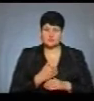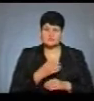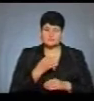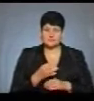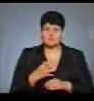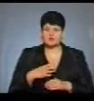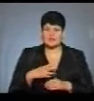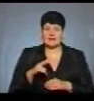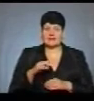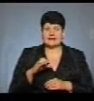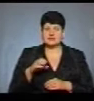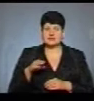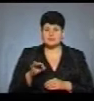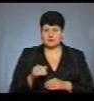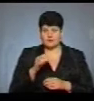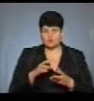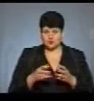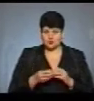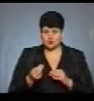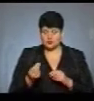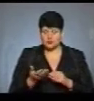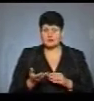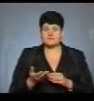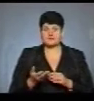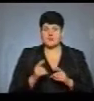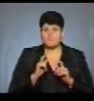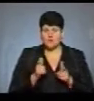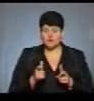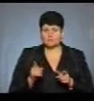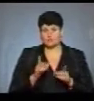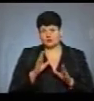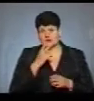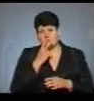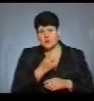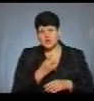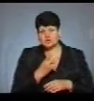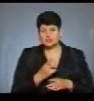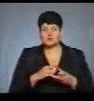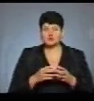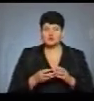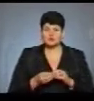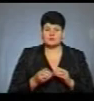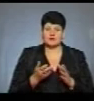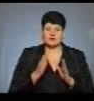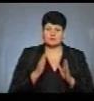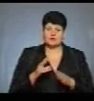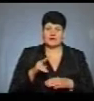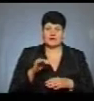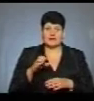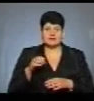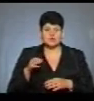дочекайтеся листопадевої суми повідомлення, щодо і будете бачити вже суму, яка буде йти